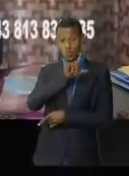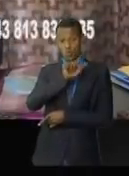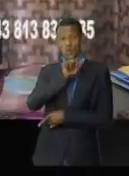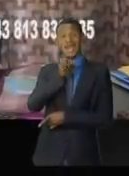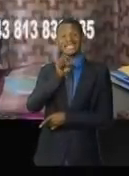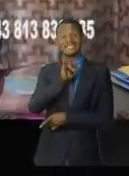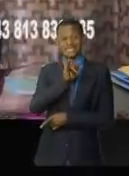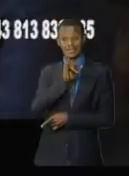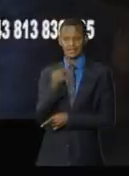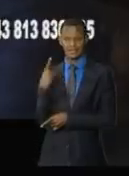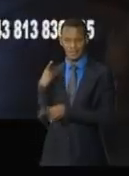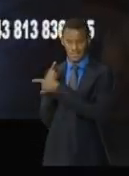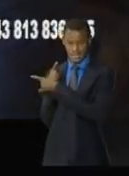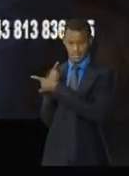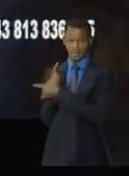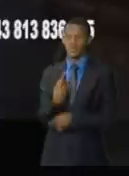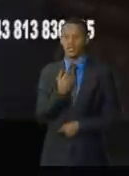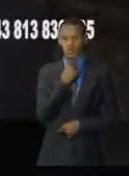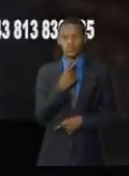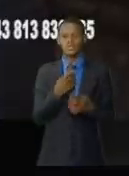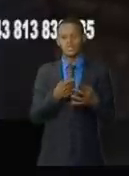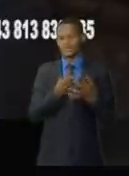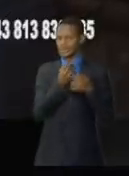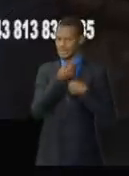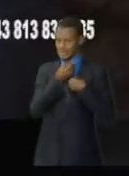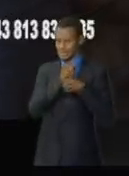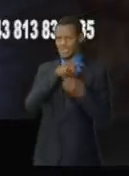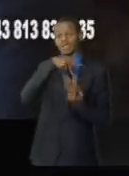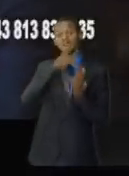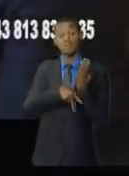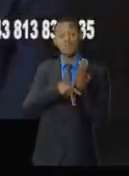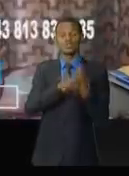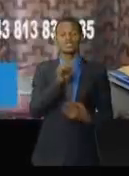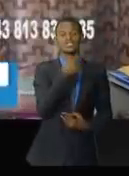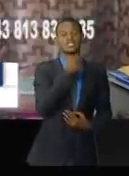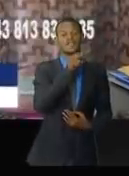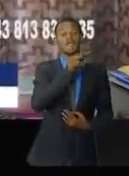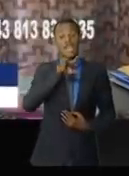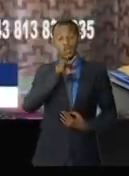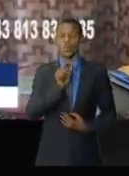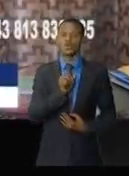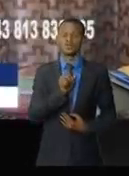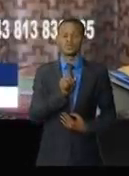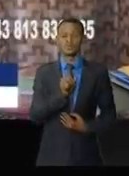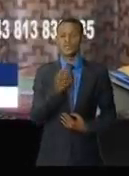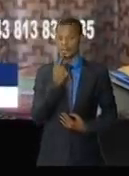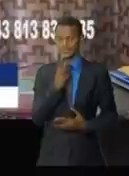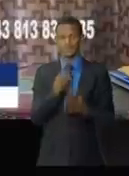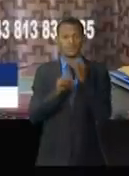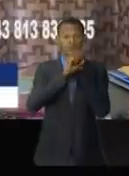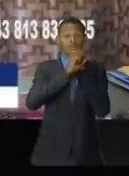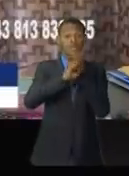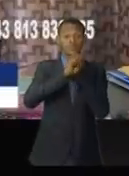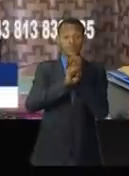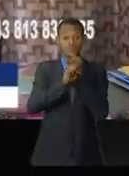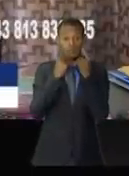ma responsable à Yamboka. Tu vois ces images-là, ça a choqué tout le monde. Même au niveau, il y a le Kolomakasi. Mais